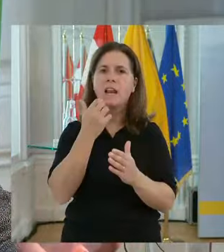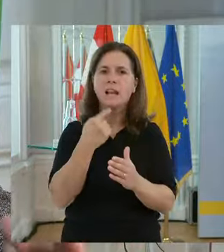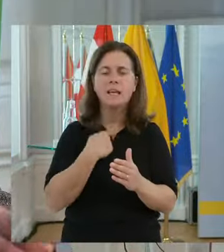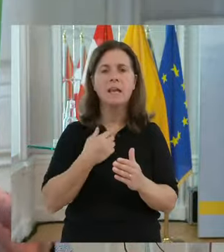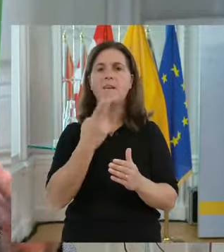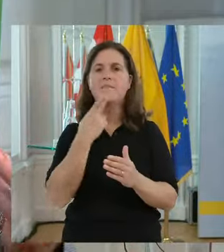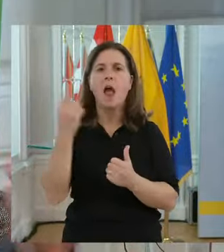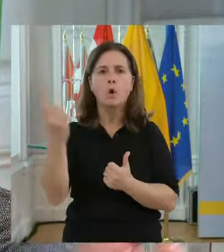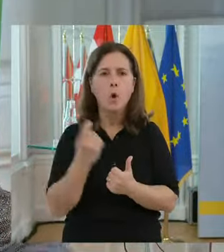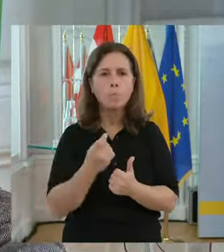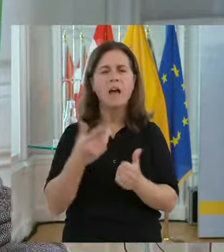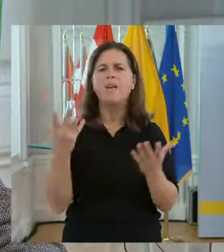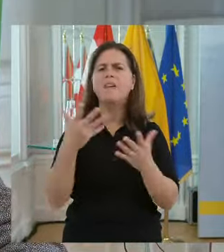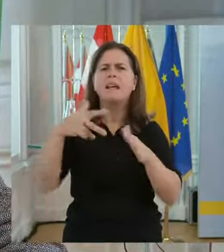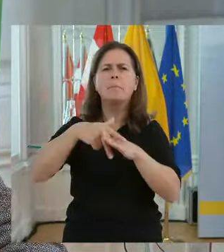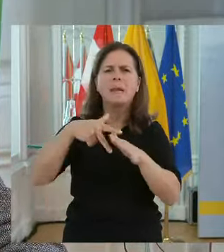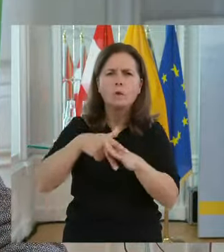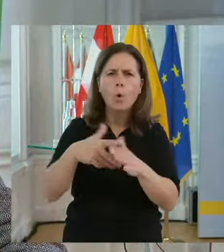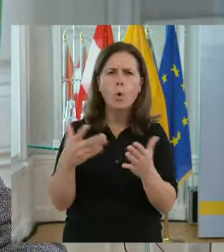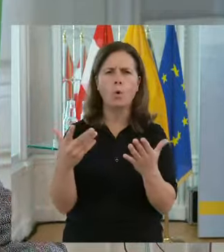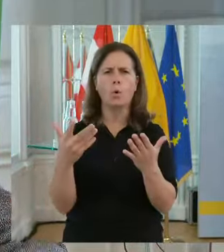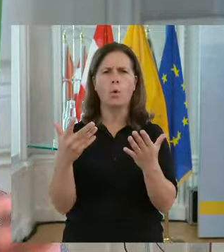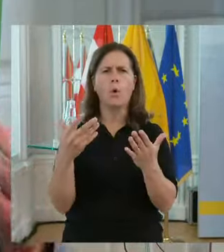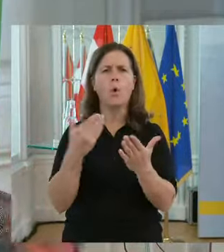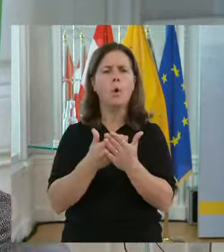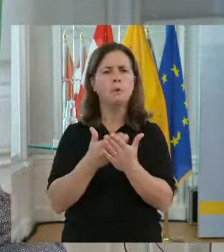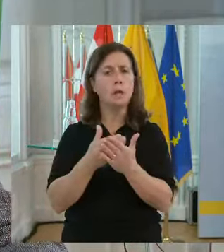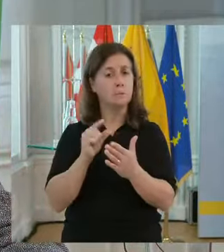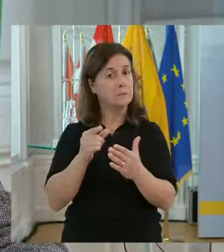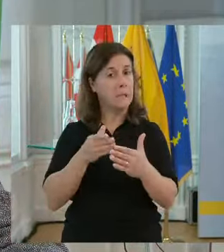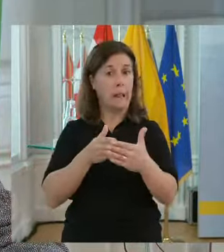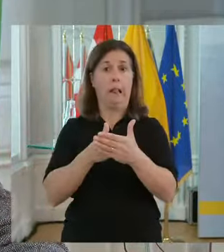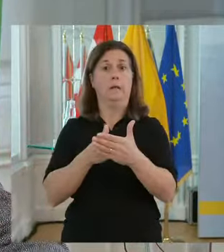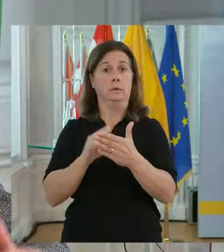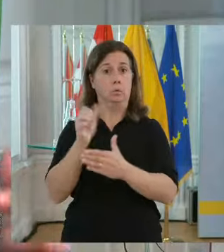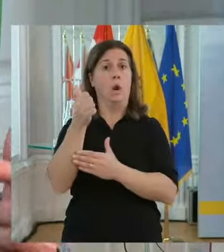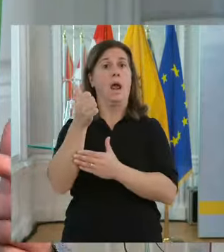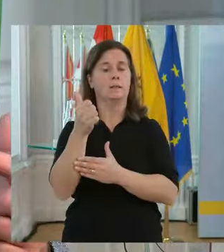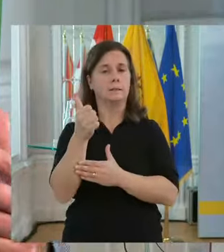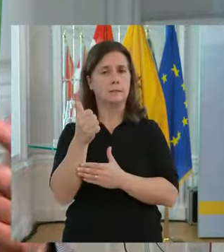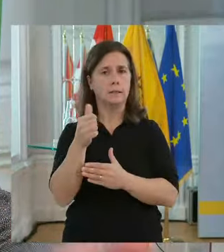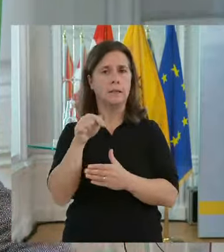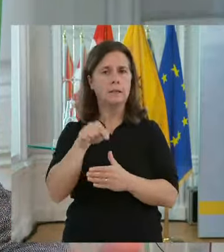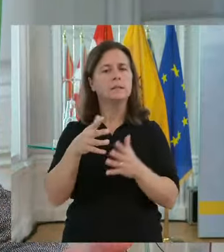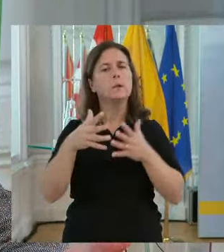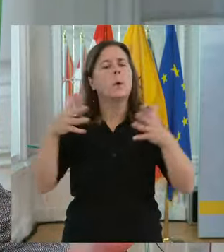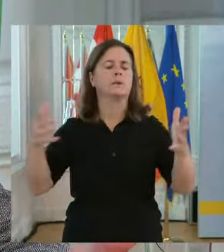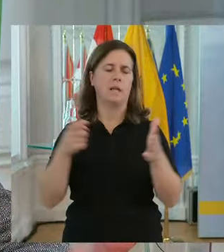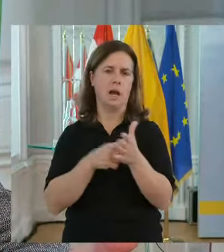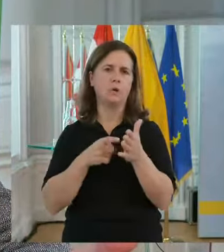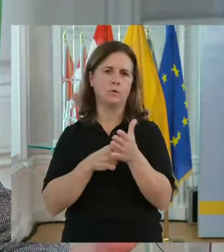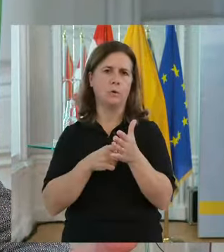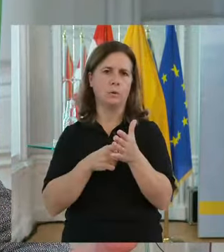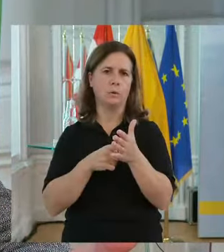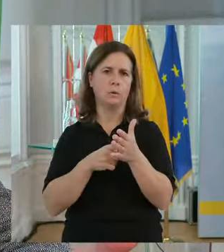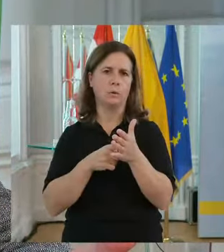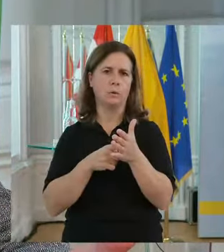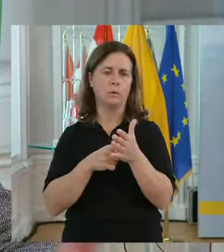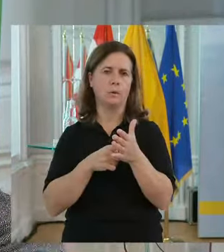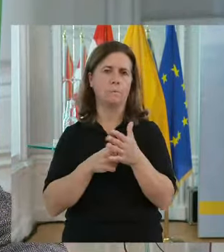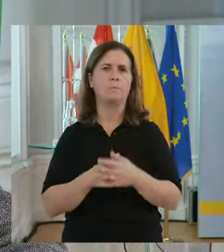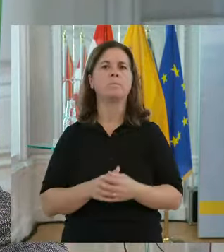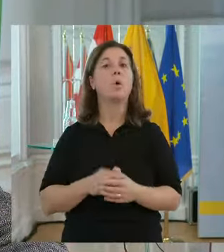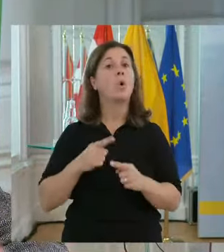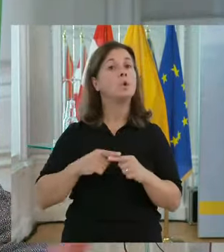kommt, was ist die Behinderung? Und da sind wir ein bisschen drüber gestolpert zuerst. Und das ist eigentlich die größte Herausforderung.